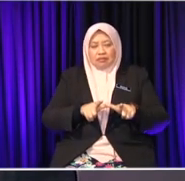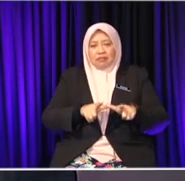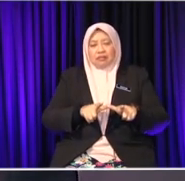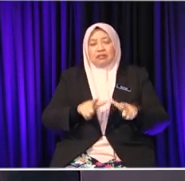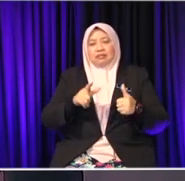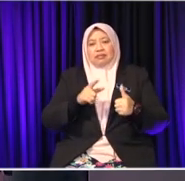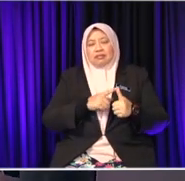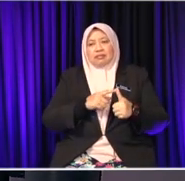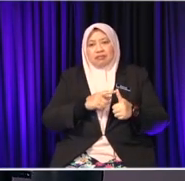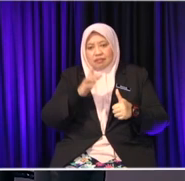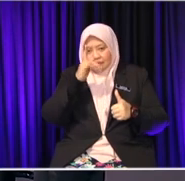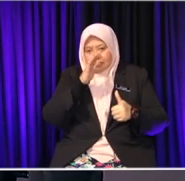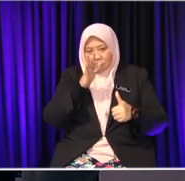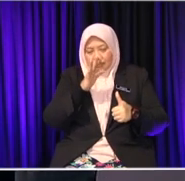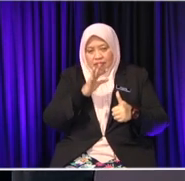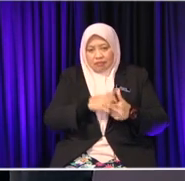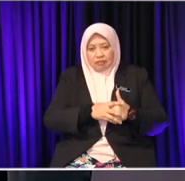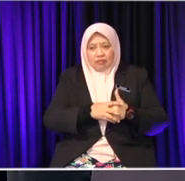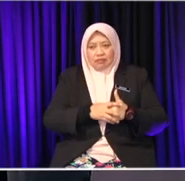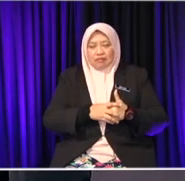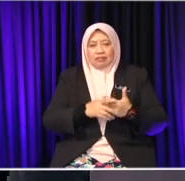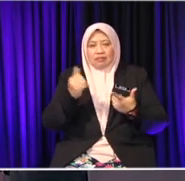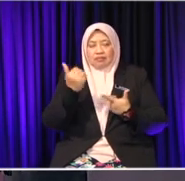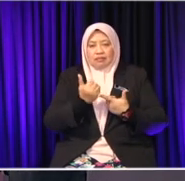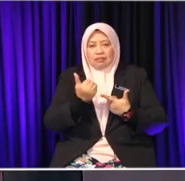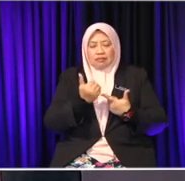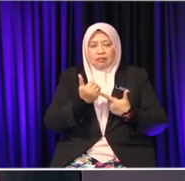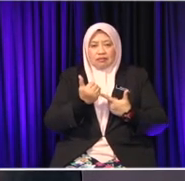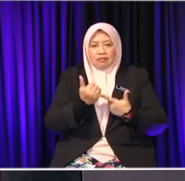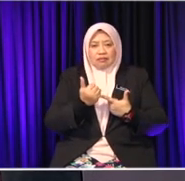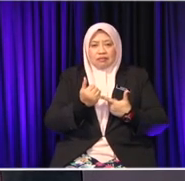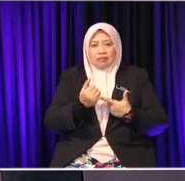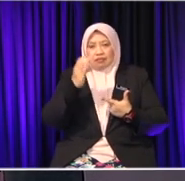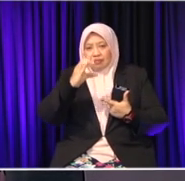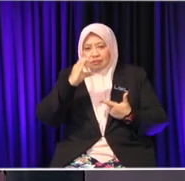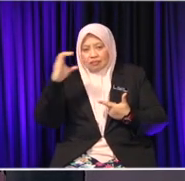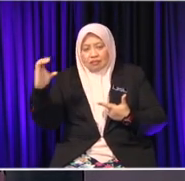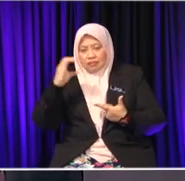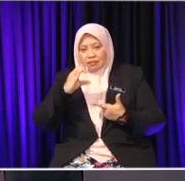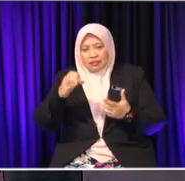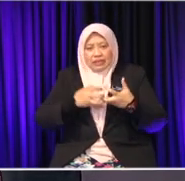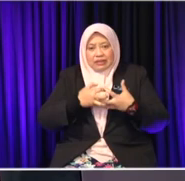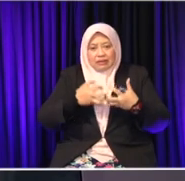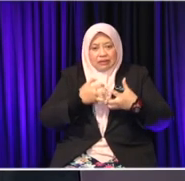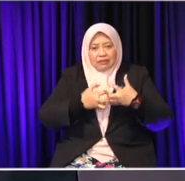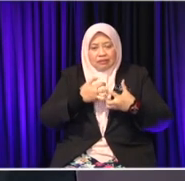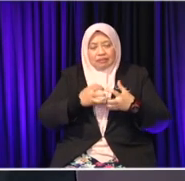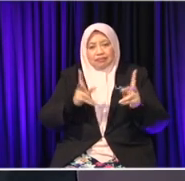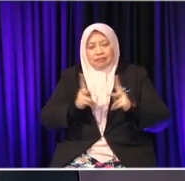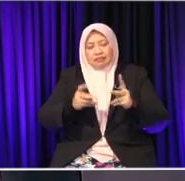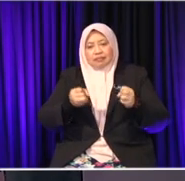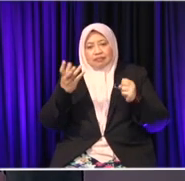Semenanjung Malaysia oke yang kedua Sisi Injil keretanya berapa Oke